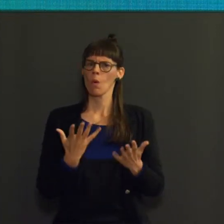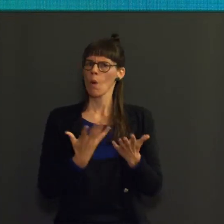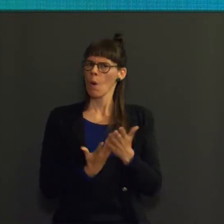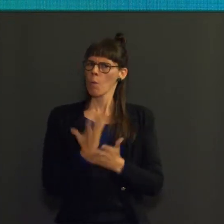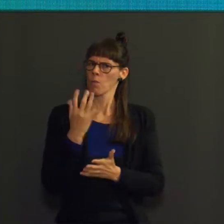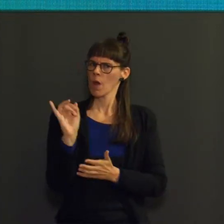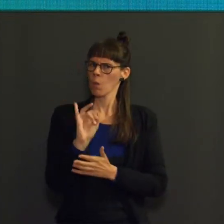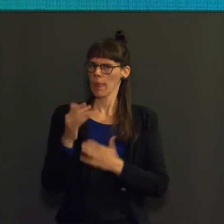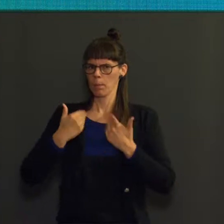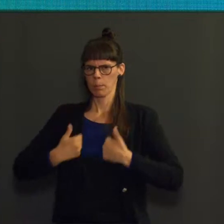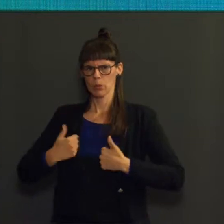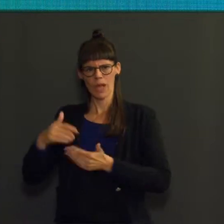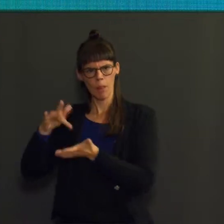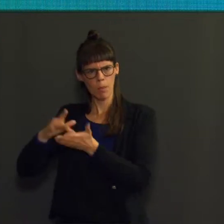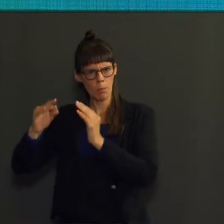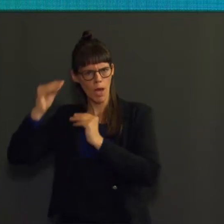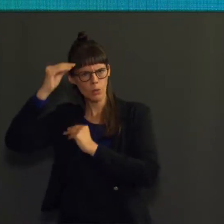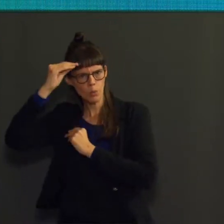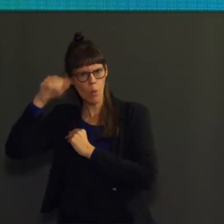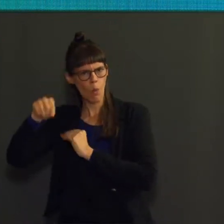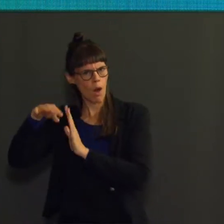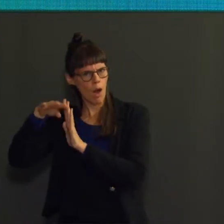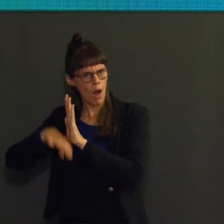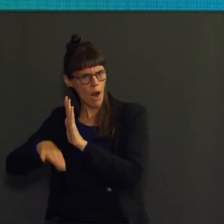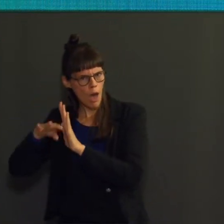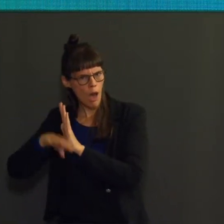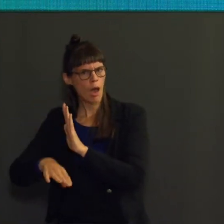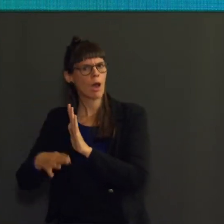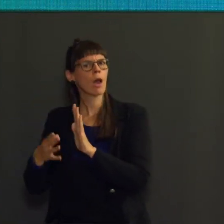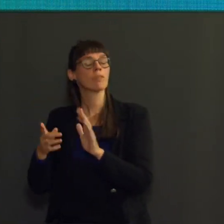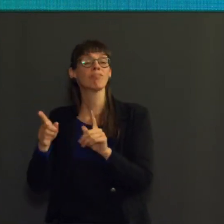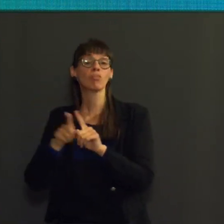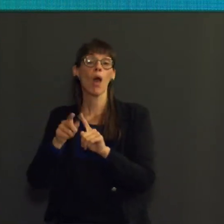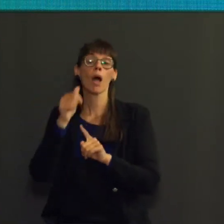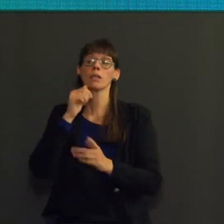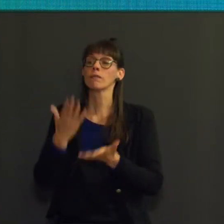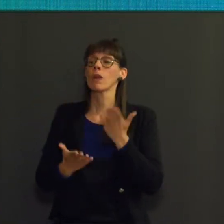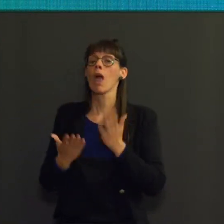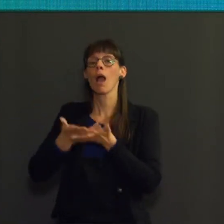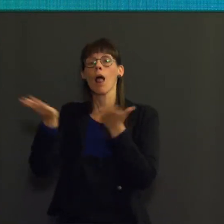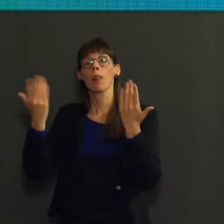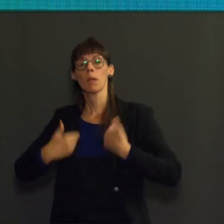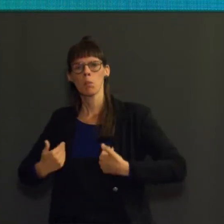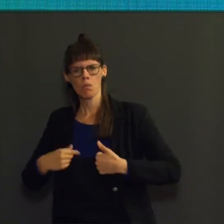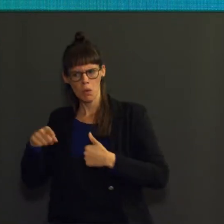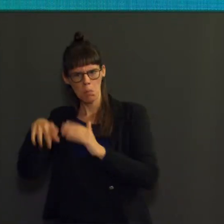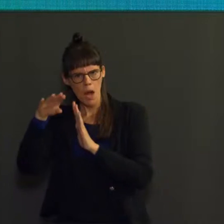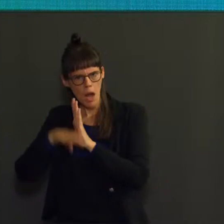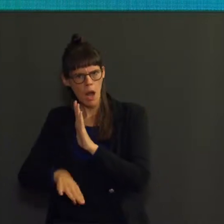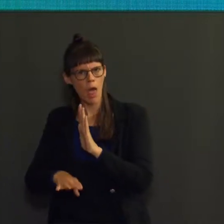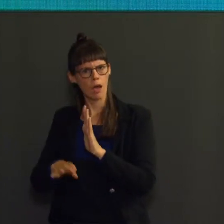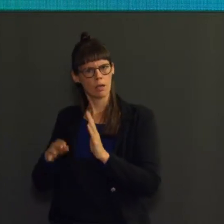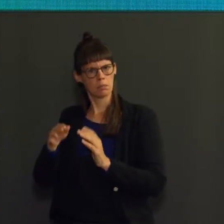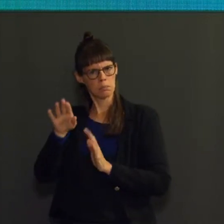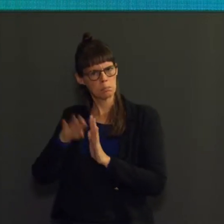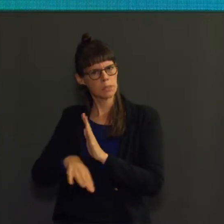is bij het personeel in de middelbare school, ook als je dat vergelijkt met de percentages in de algemene bevolking.